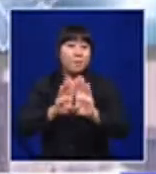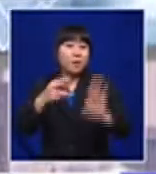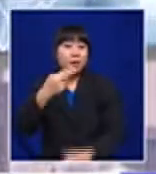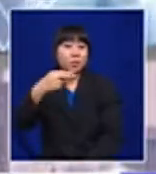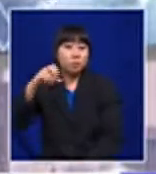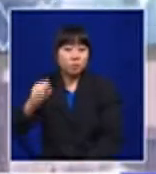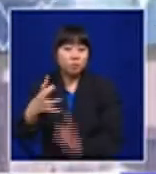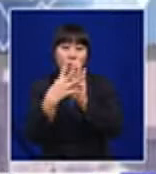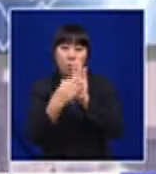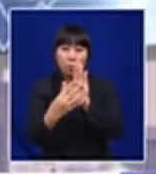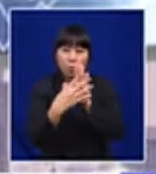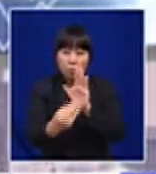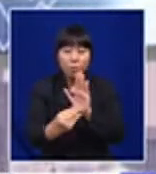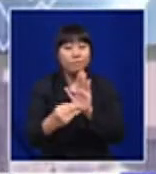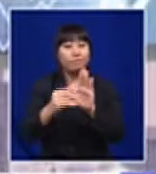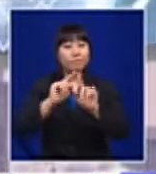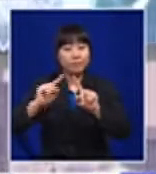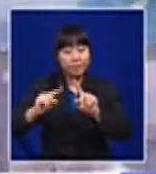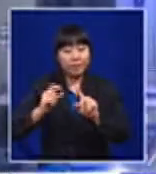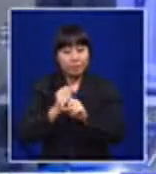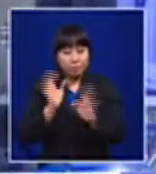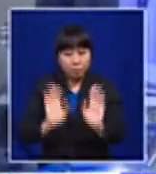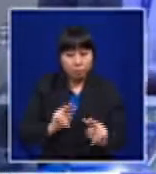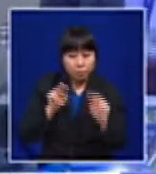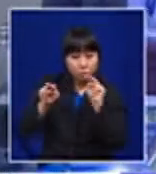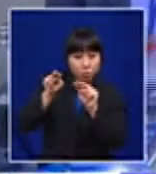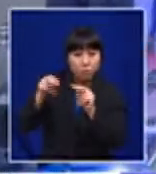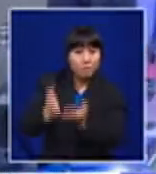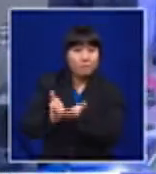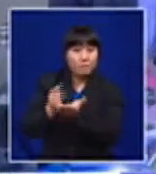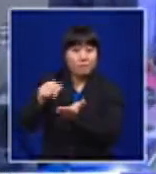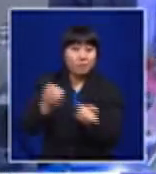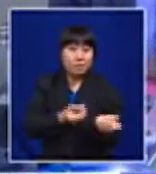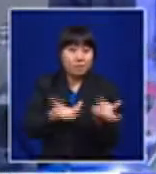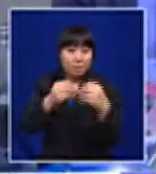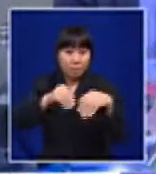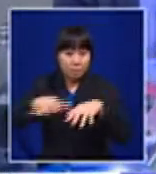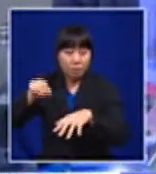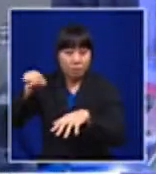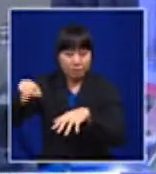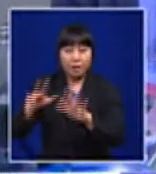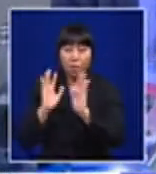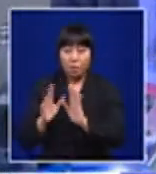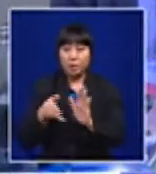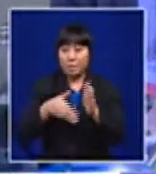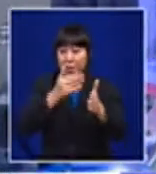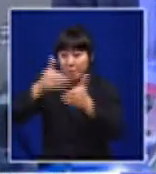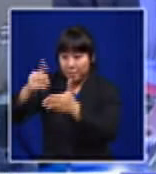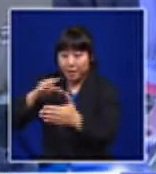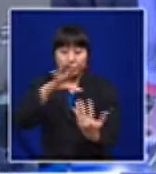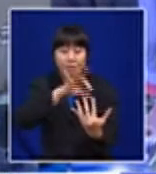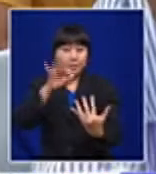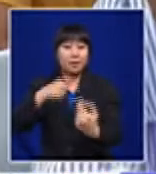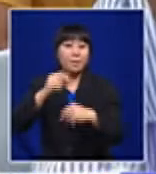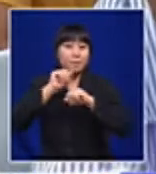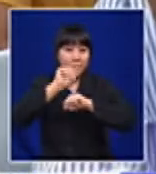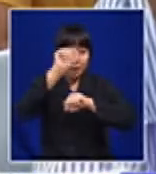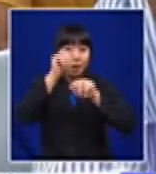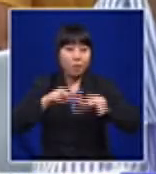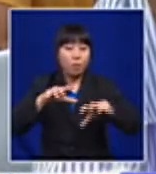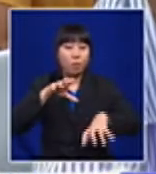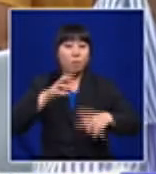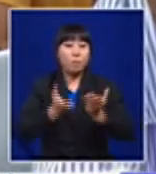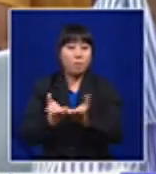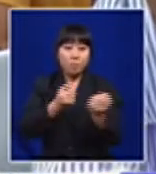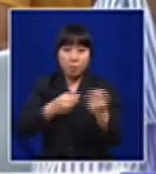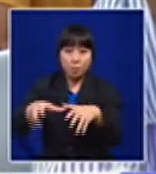รอบรมนะคะอบรมหลักสูตรการสร้างผู้สังเกตการบนเรือประมงให้กับผู้ที่ผ่านการคัดเลือกตามประกาศกรมประมงจ